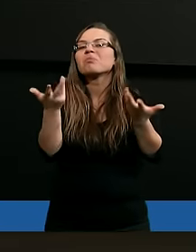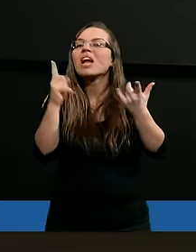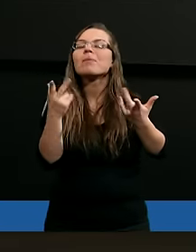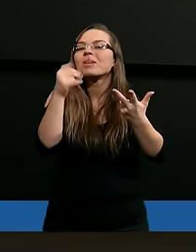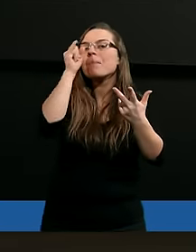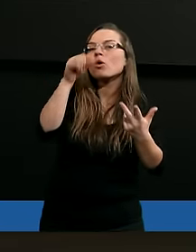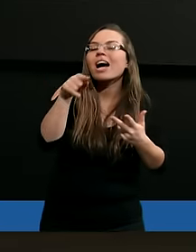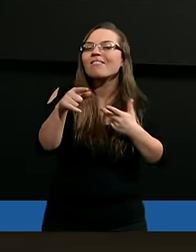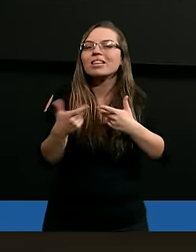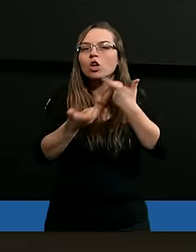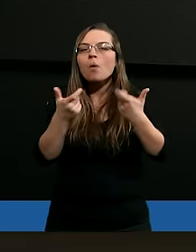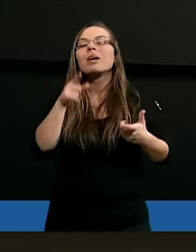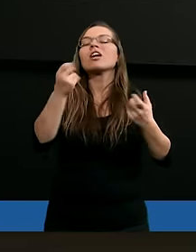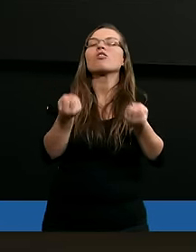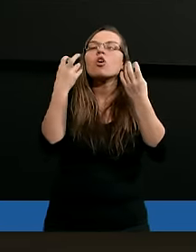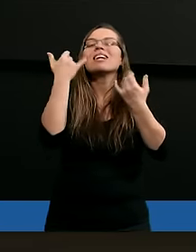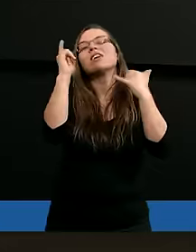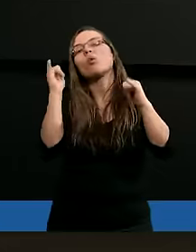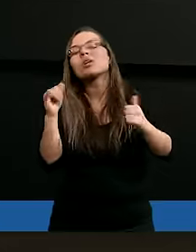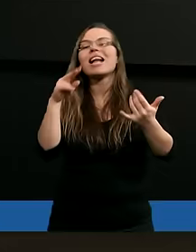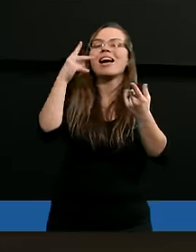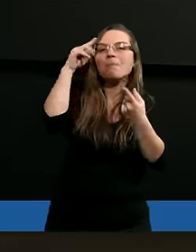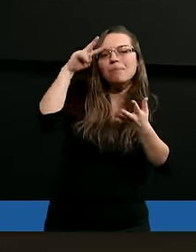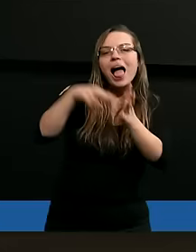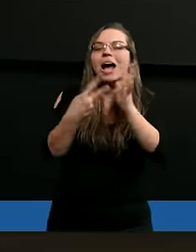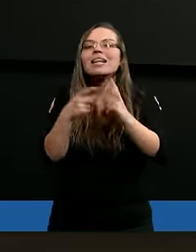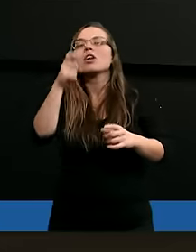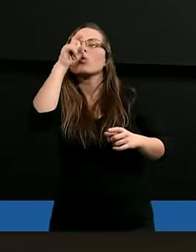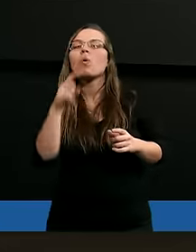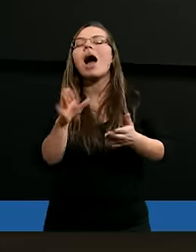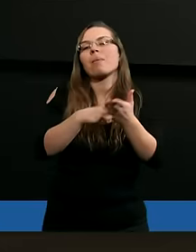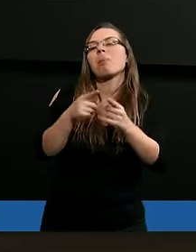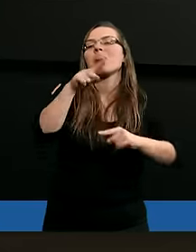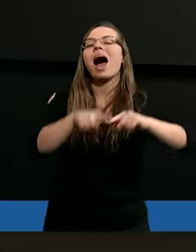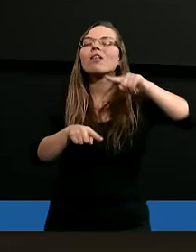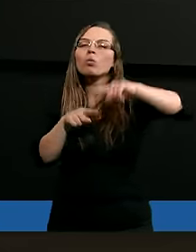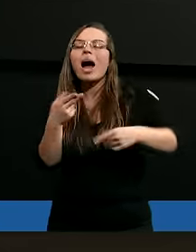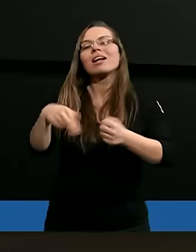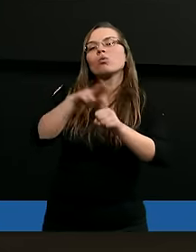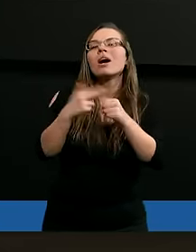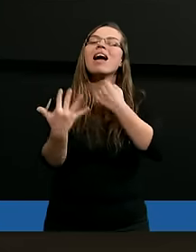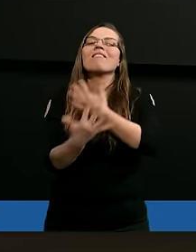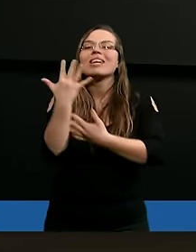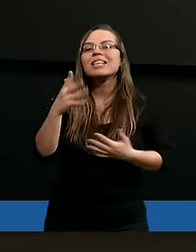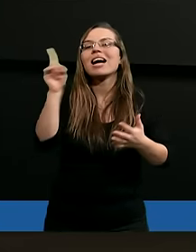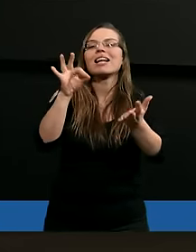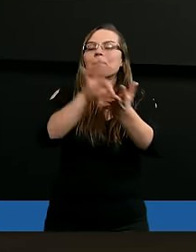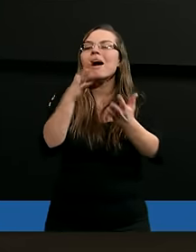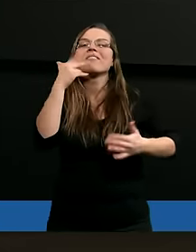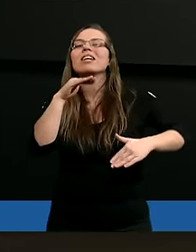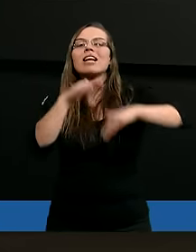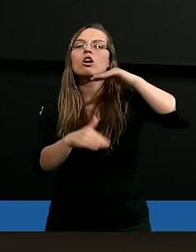tak stworzyli koncepcję zła naturalnego, które wynika z pewnych